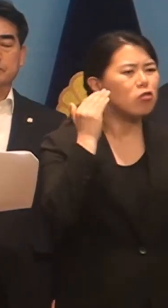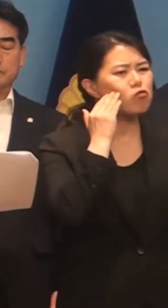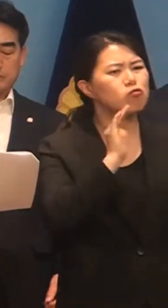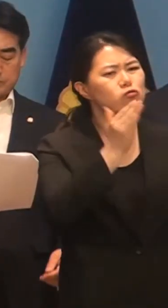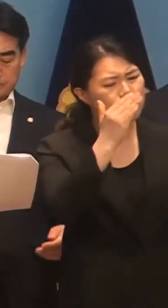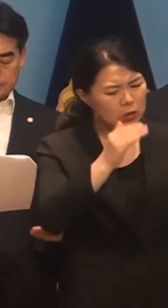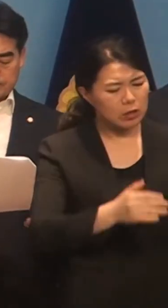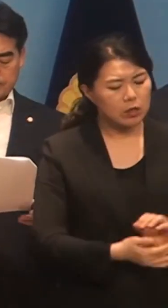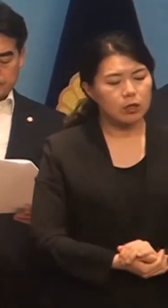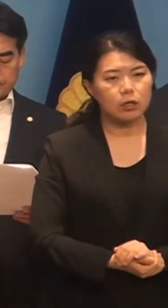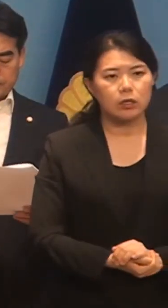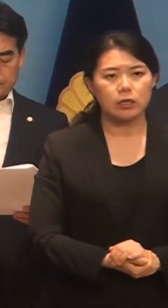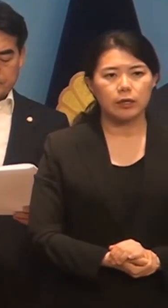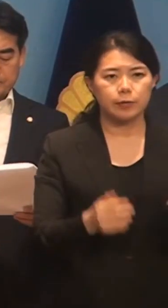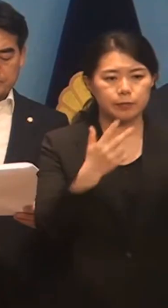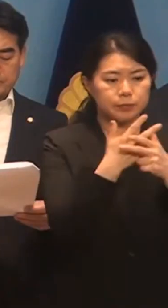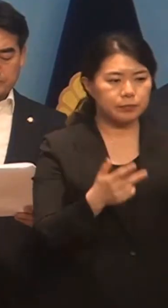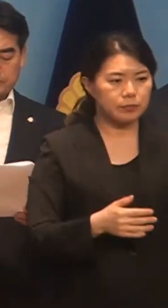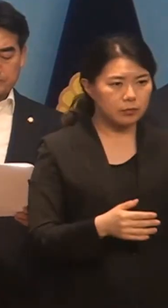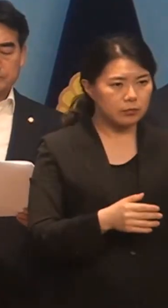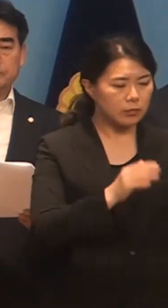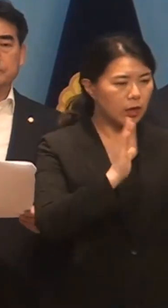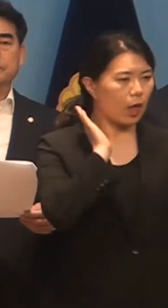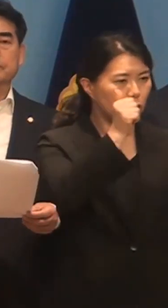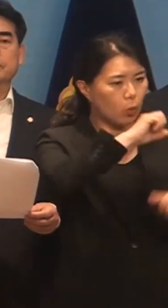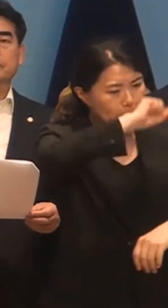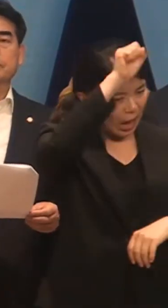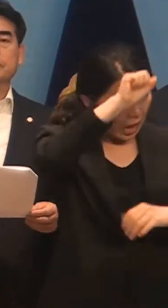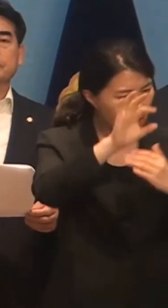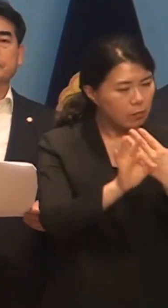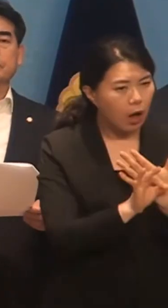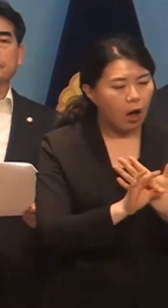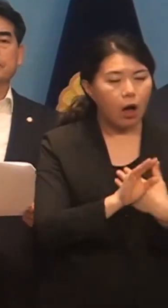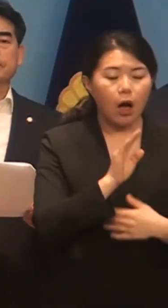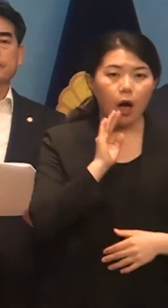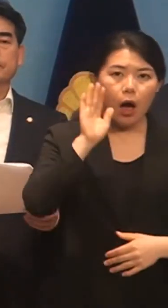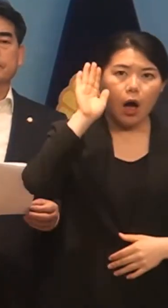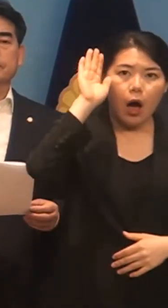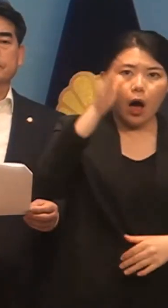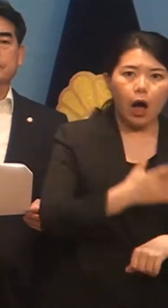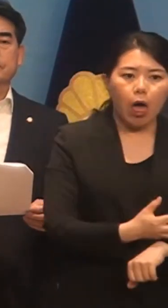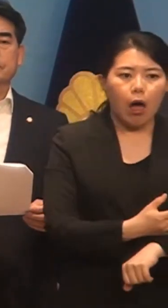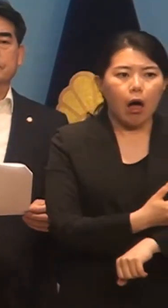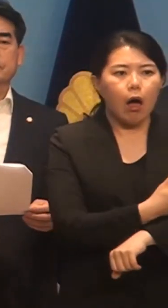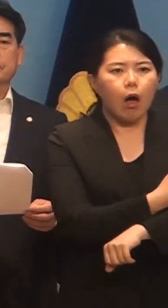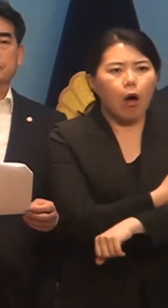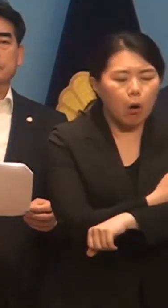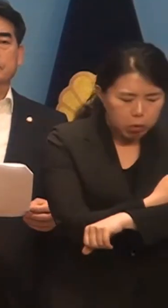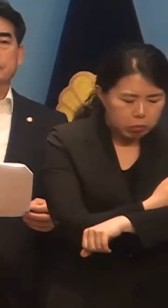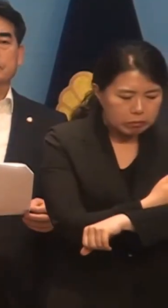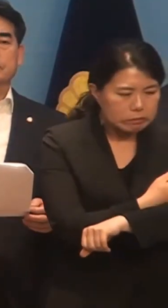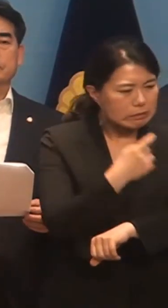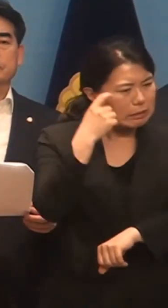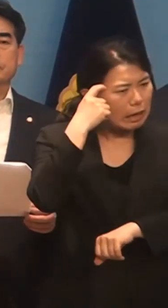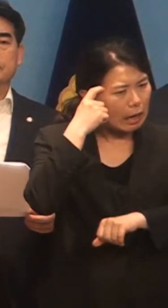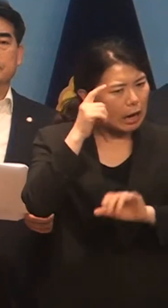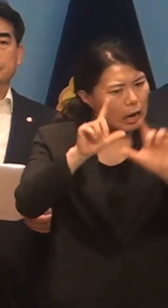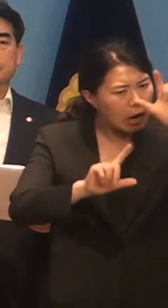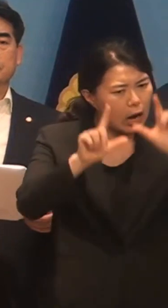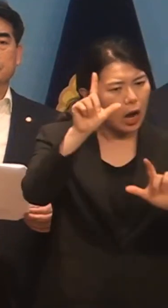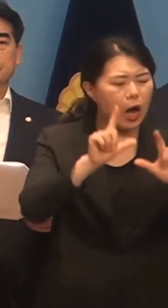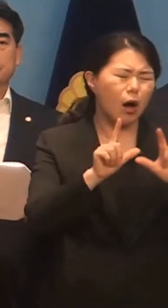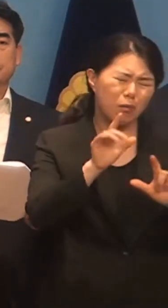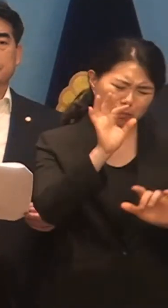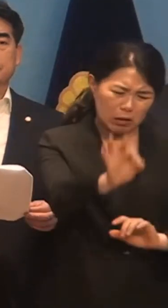되었습니다. 만약 이재명이 대통령으로 되었을 경우 상상하기도 싫은 장면이 연출될 것이